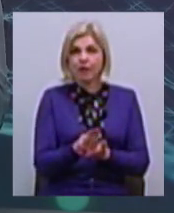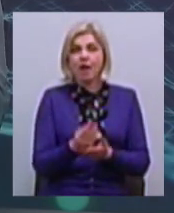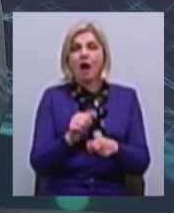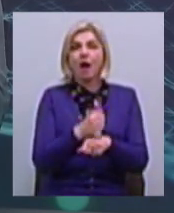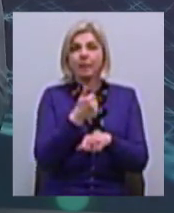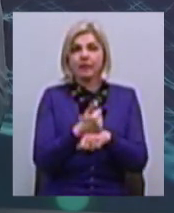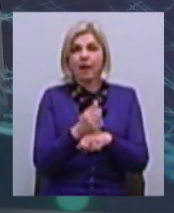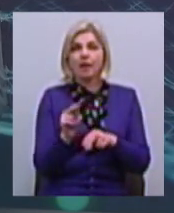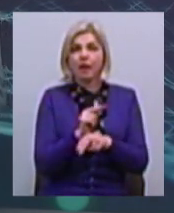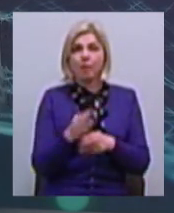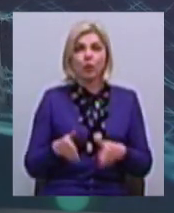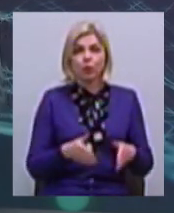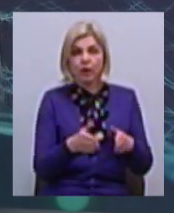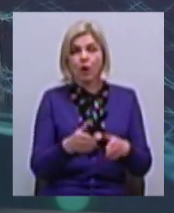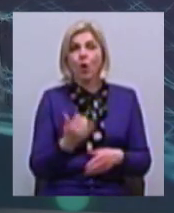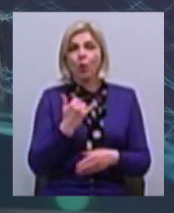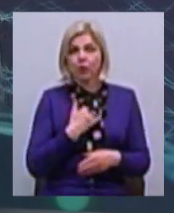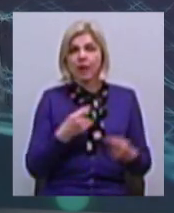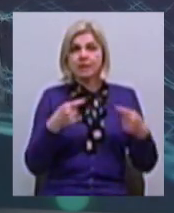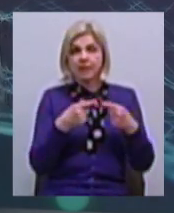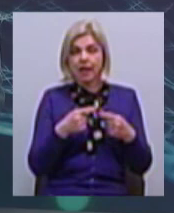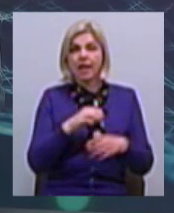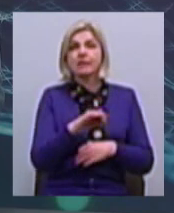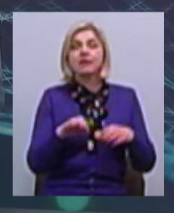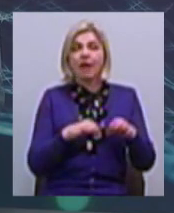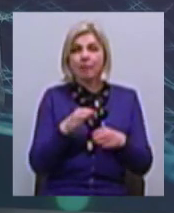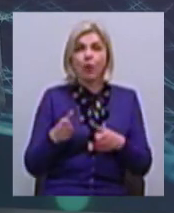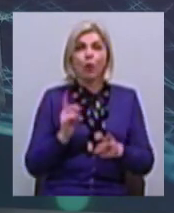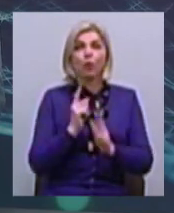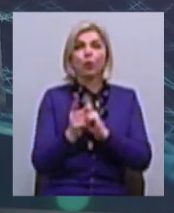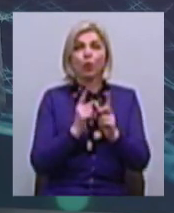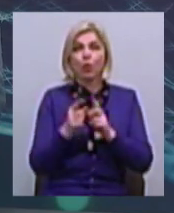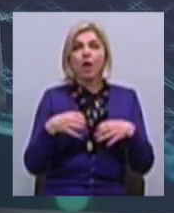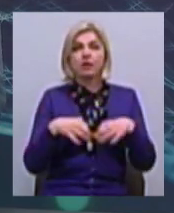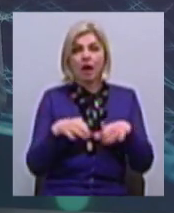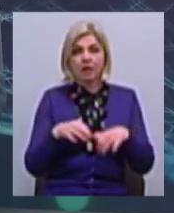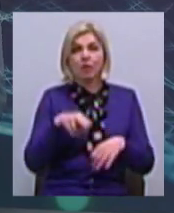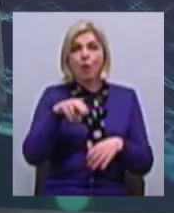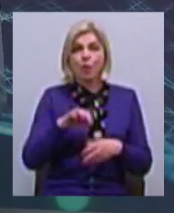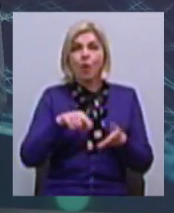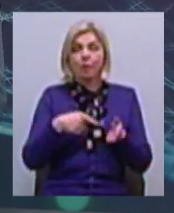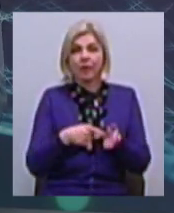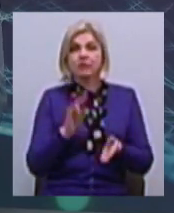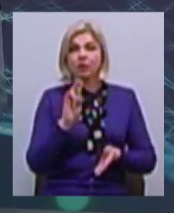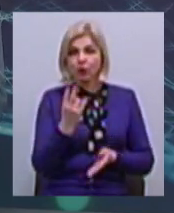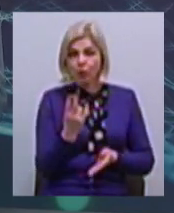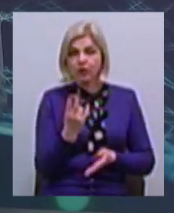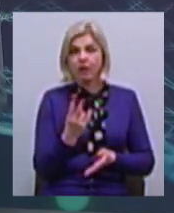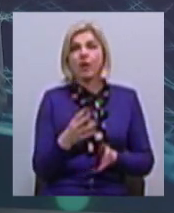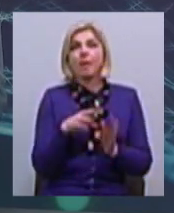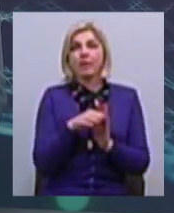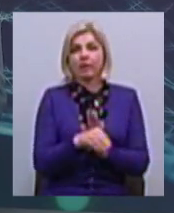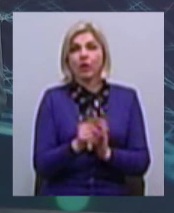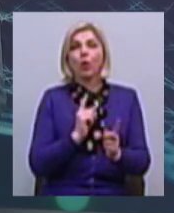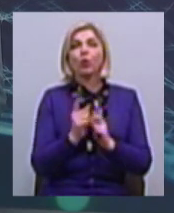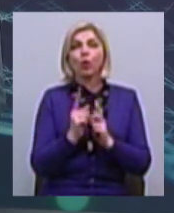капітальний ремонт доріг, а у нас сьогодні, згідно зі схемою руху великовагового транспорту по місту Миколаєву, вона передбачає